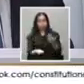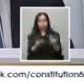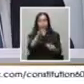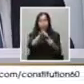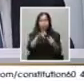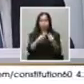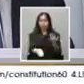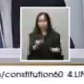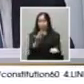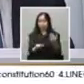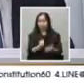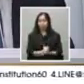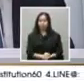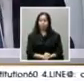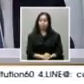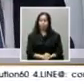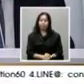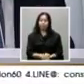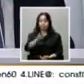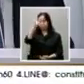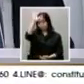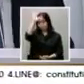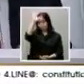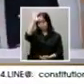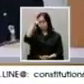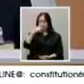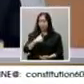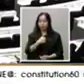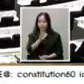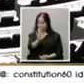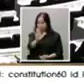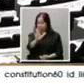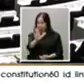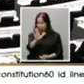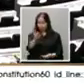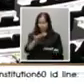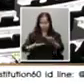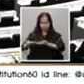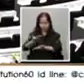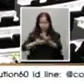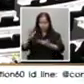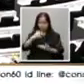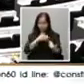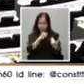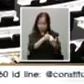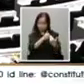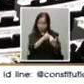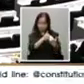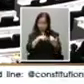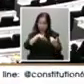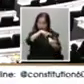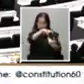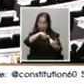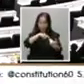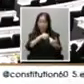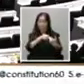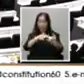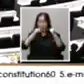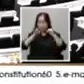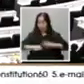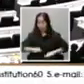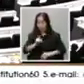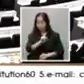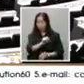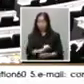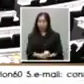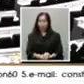ครับขอหารือครับท่านครับ ตอนนี้ผมกำลังปรึกษากับท่านเสรีอยู่กับท่านตัดสินใจยังไงผมขออนุ